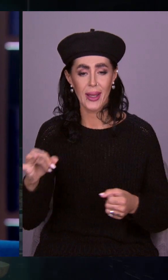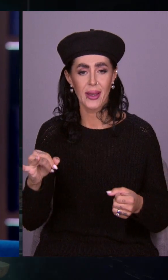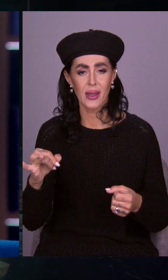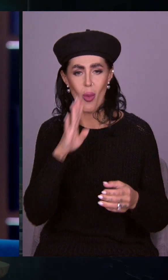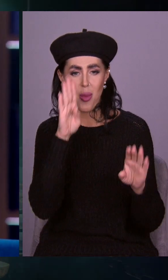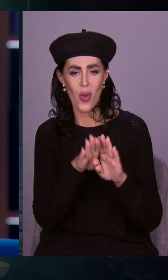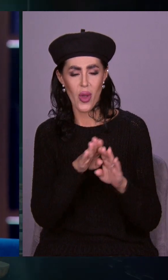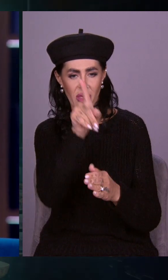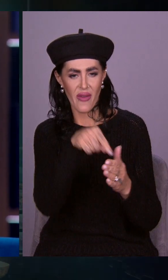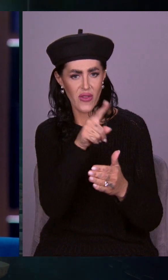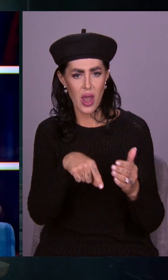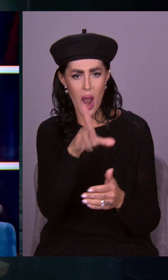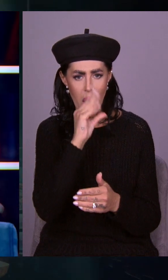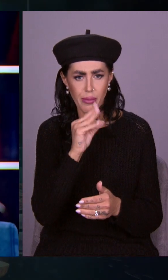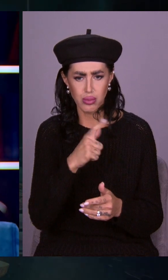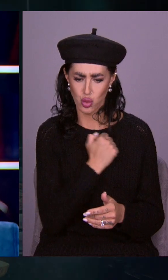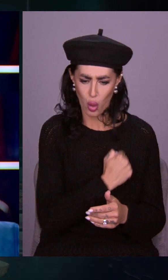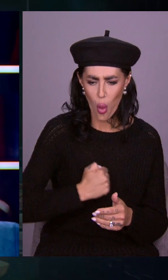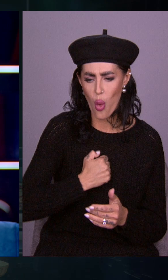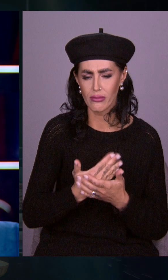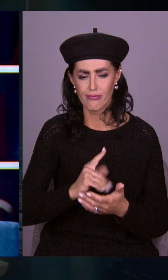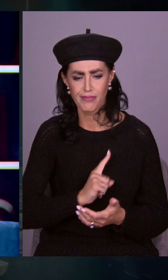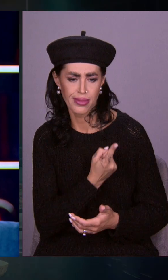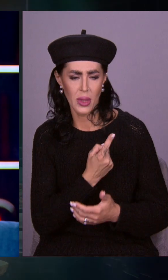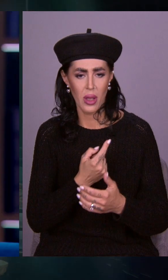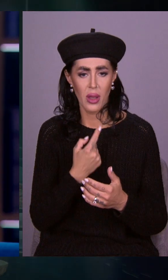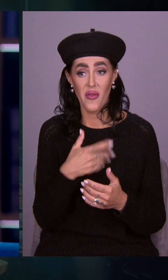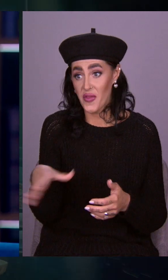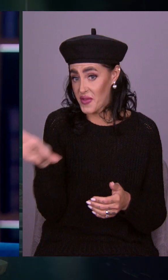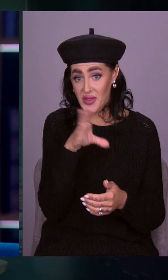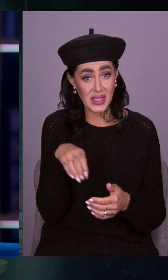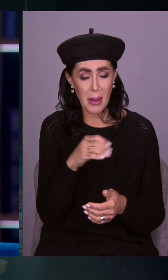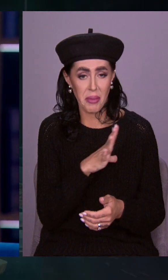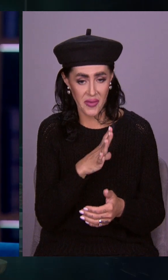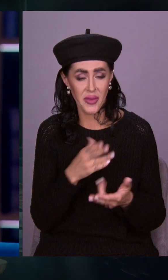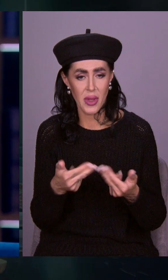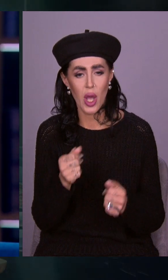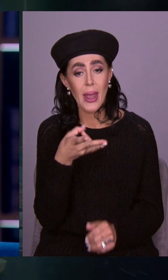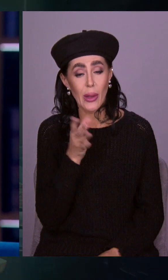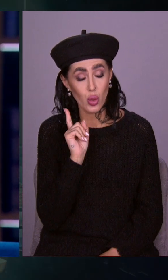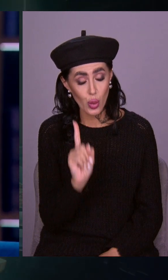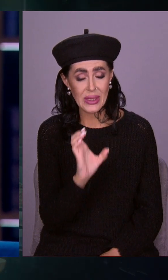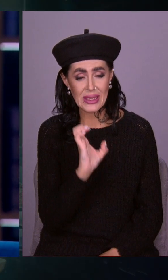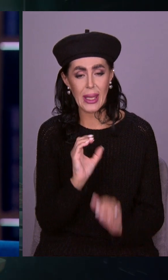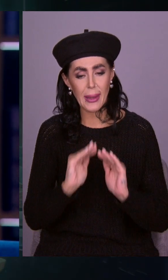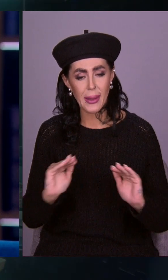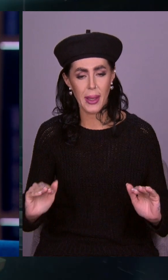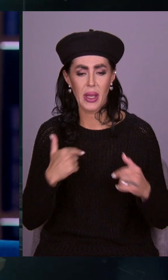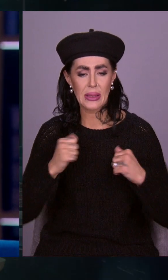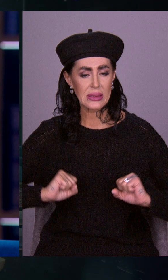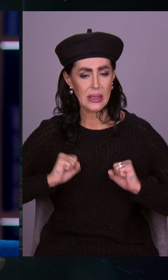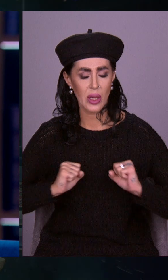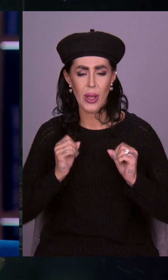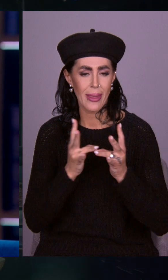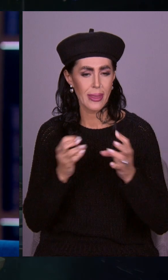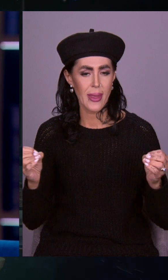Тимур, що в тебе не буває зривів. У всіх буває, але з дітьми все ж таки це вкрай рідко. Я не знаю, що має статися,